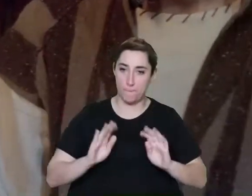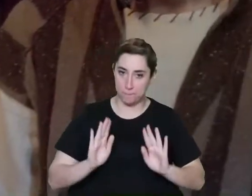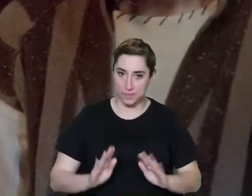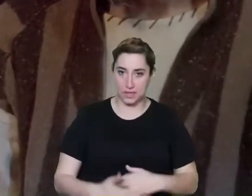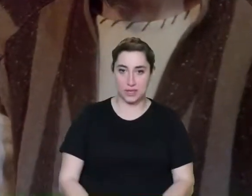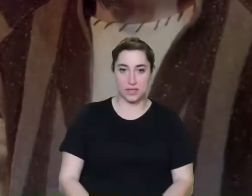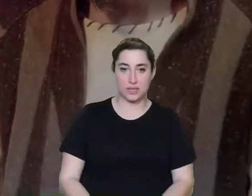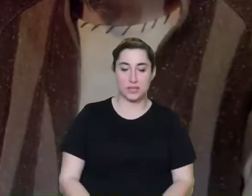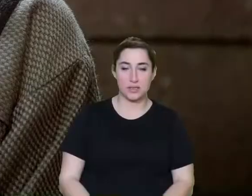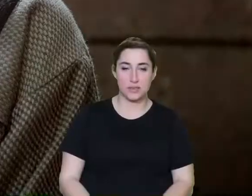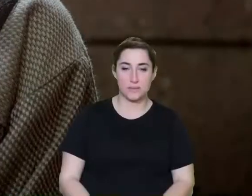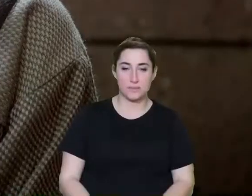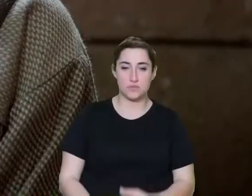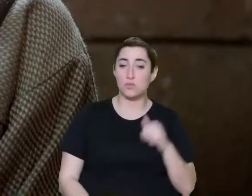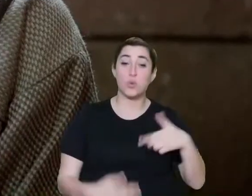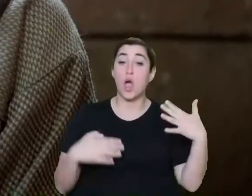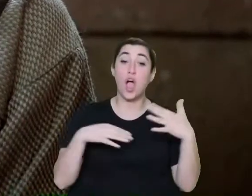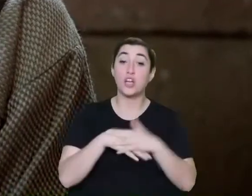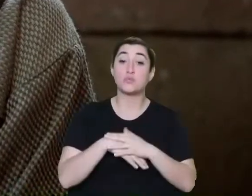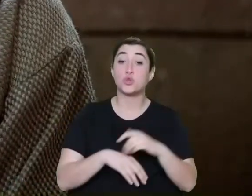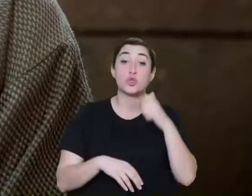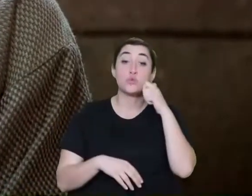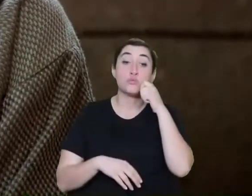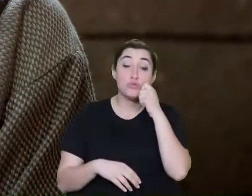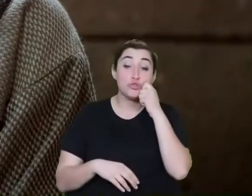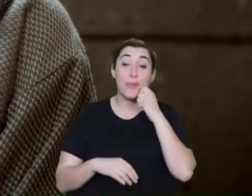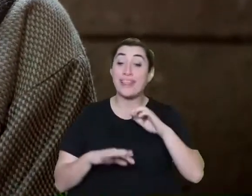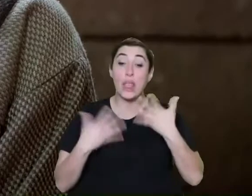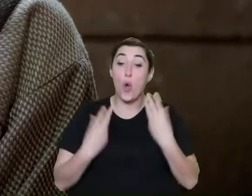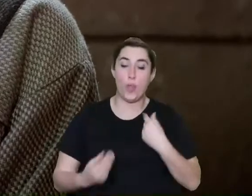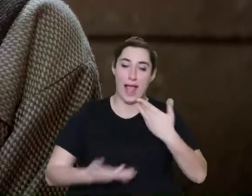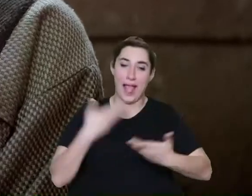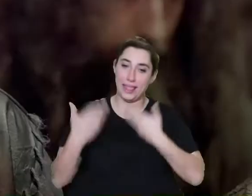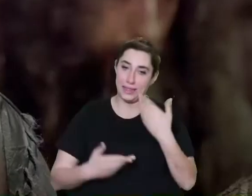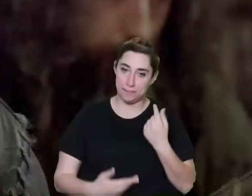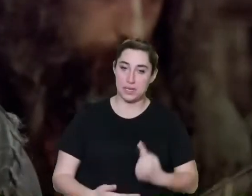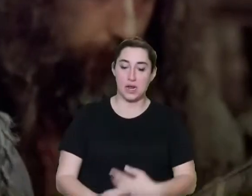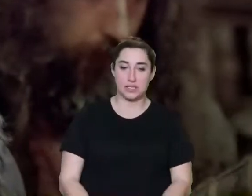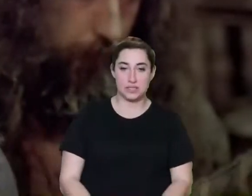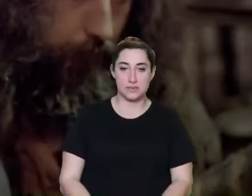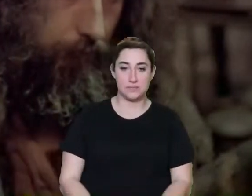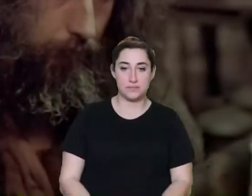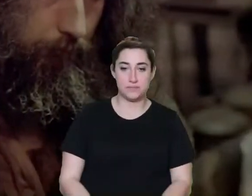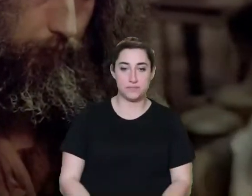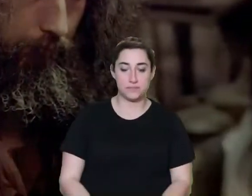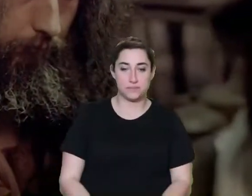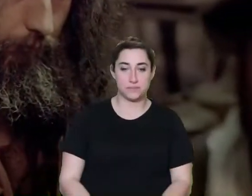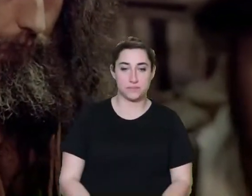idik. Bu akşam Müslümanın hallerinden bahsedelim biraz.